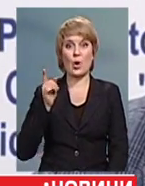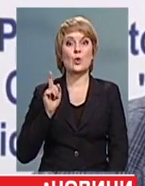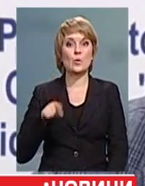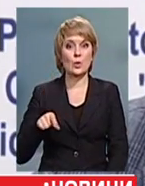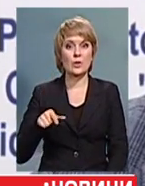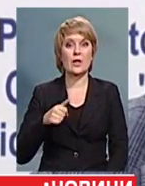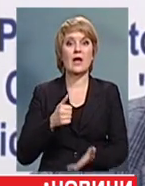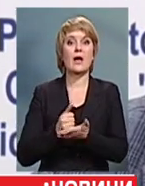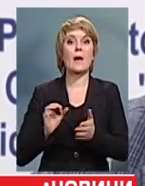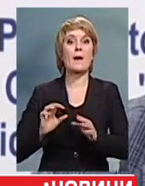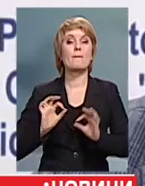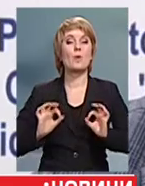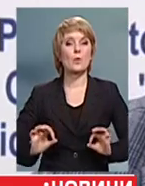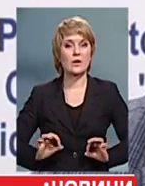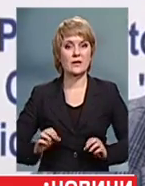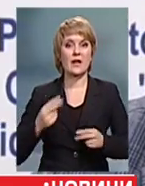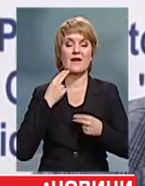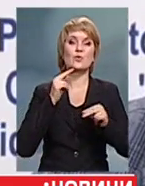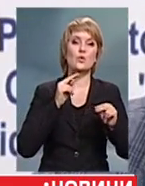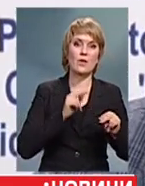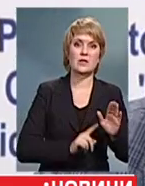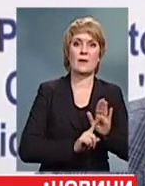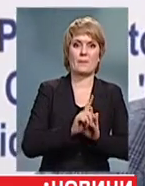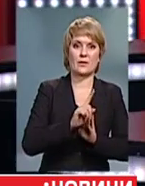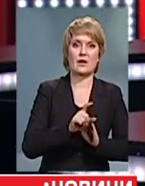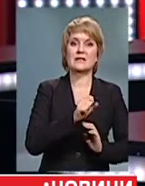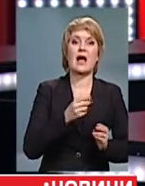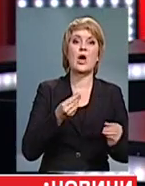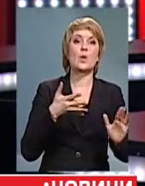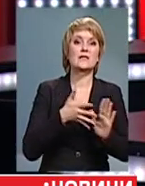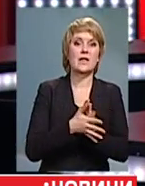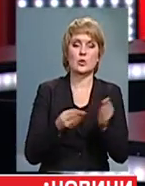Саквареллідзе про розтрату грошей, які США надали на реформування органів прокуратури.